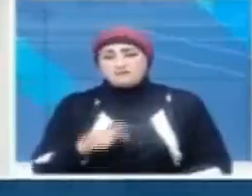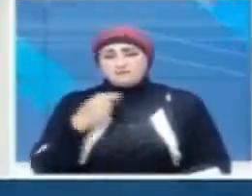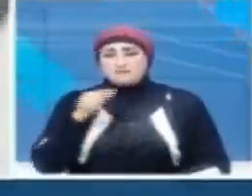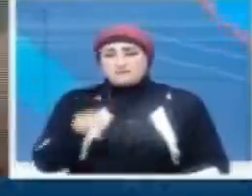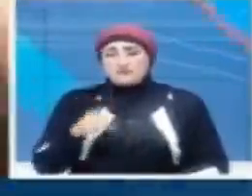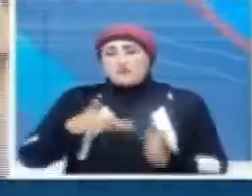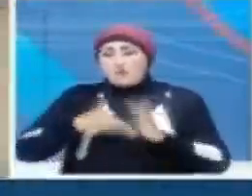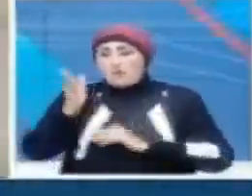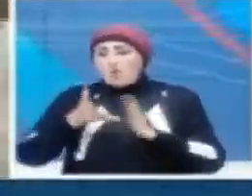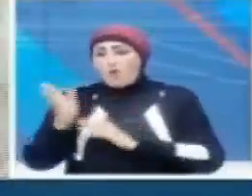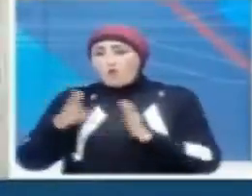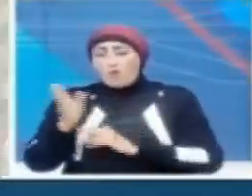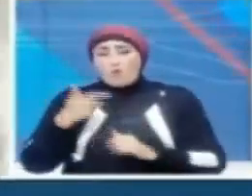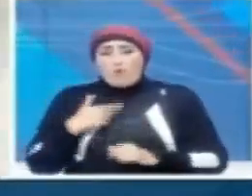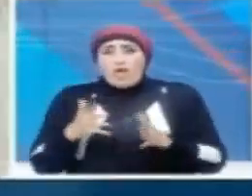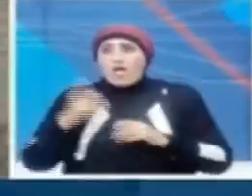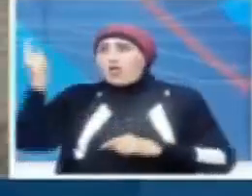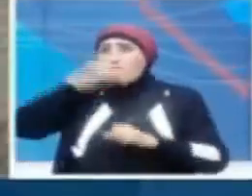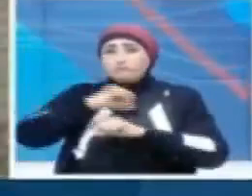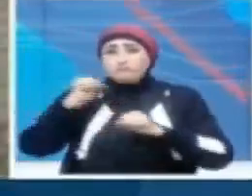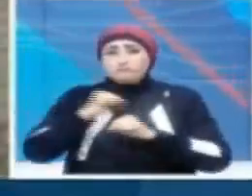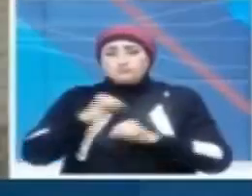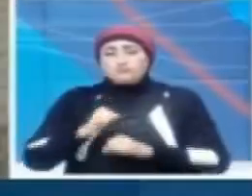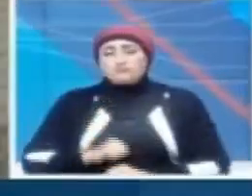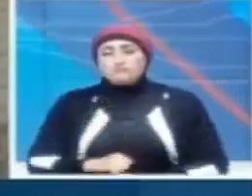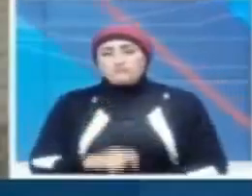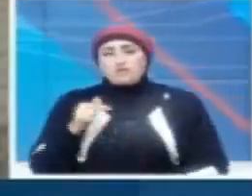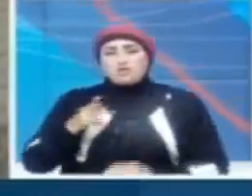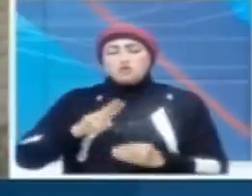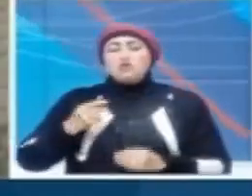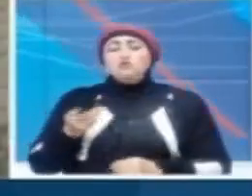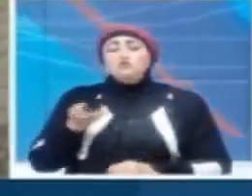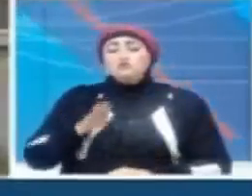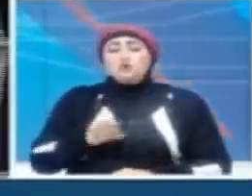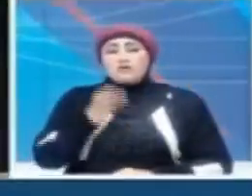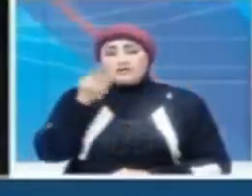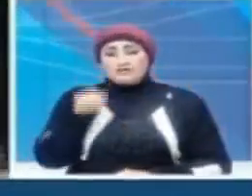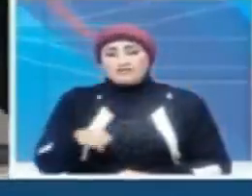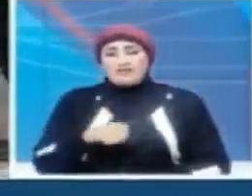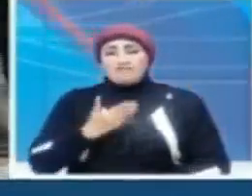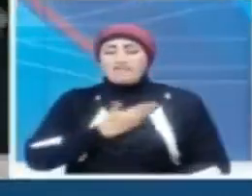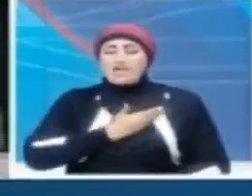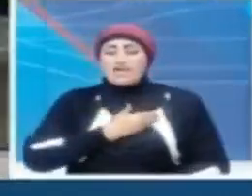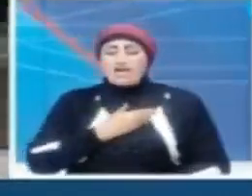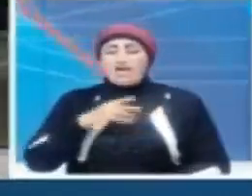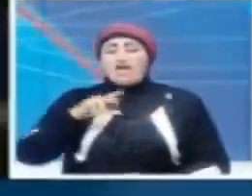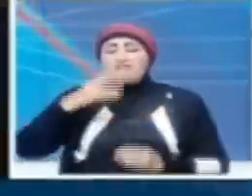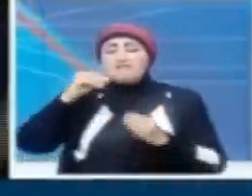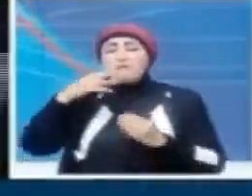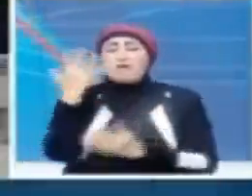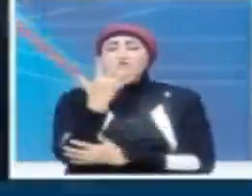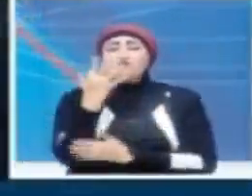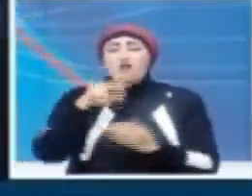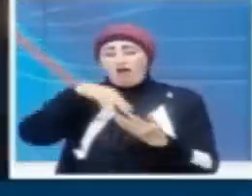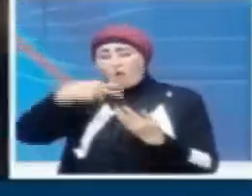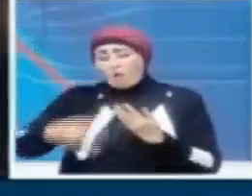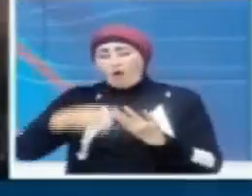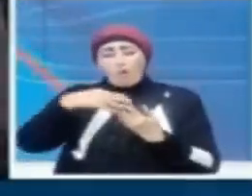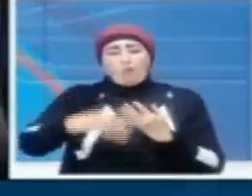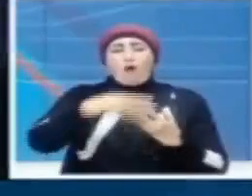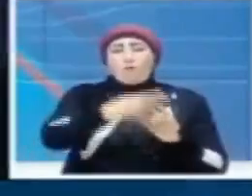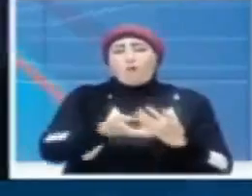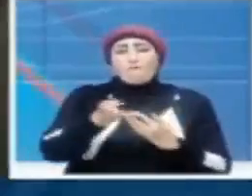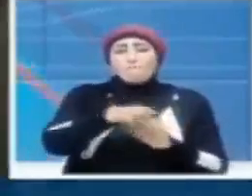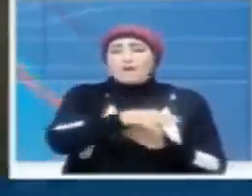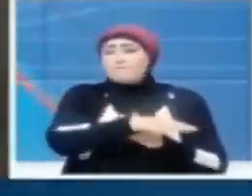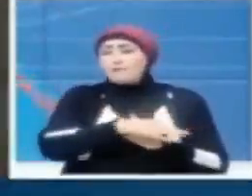هربوا من جحيم العدوان. الشهداء في قطاع غزة يتساقطون كأوراق الشجر بالعشرات، مع إحصاء